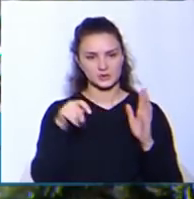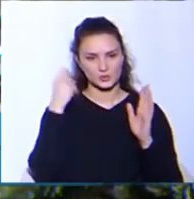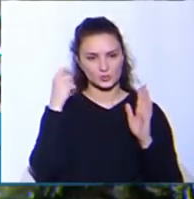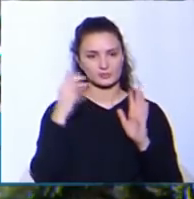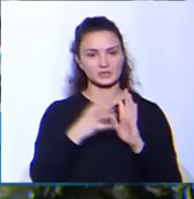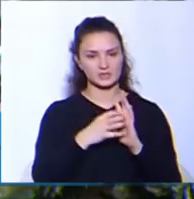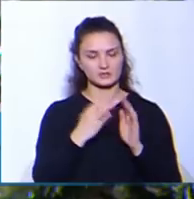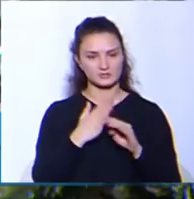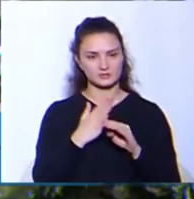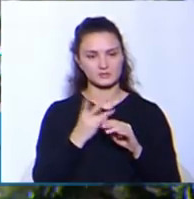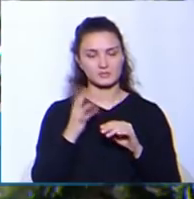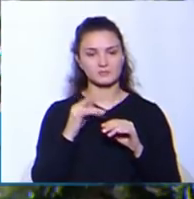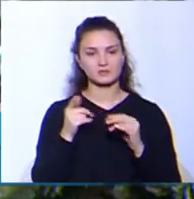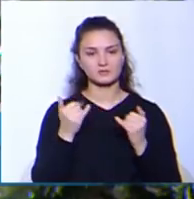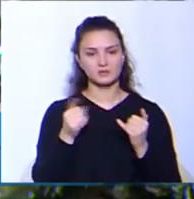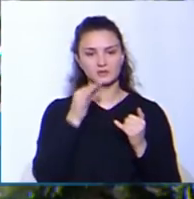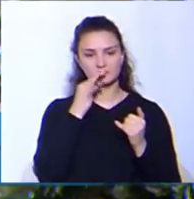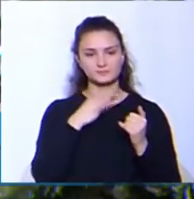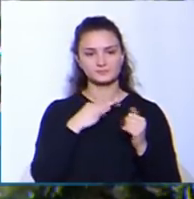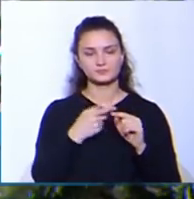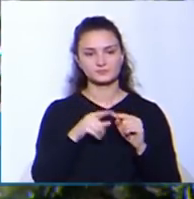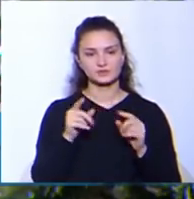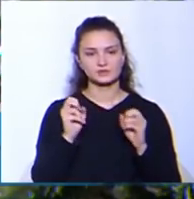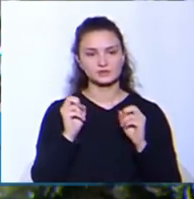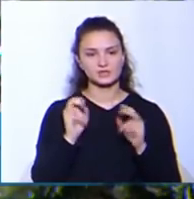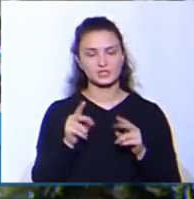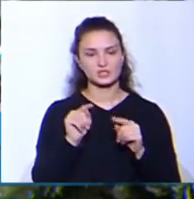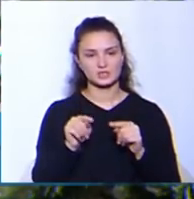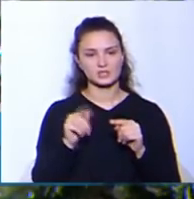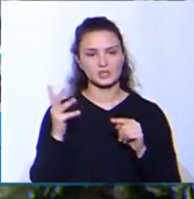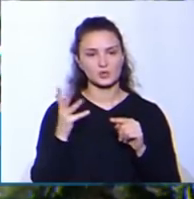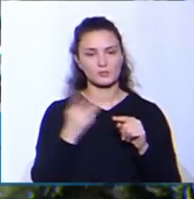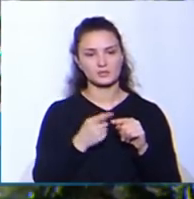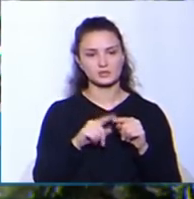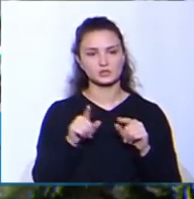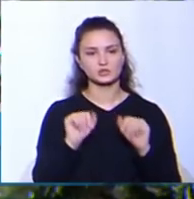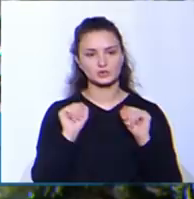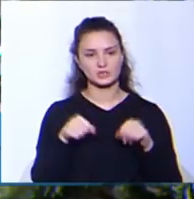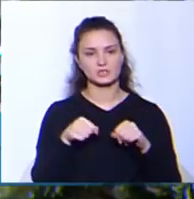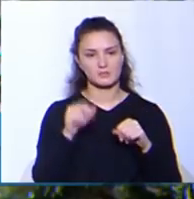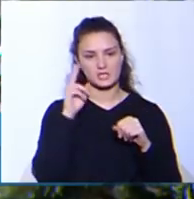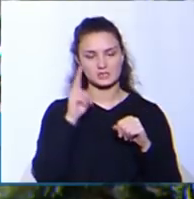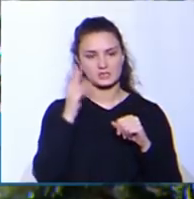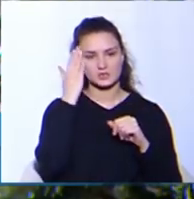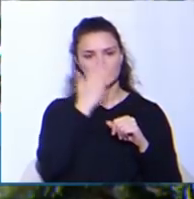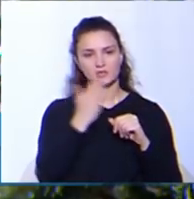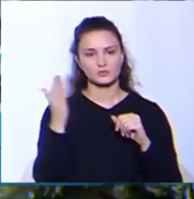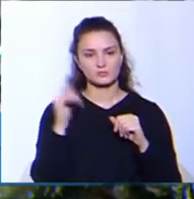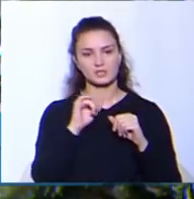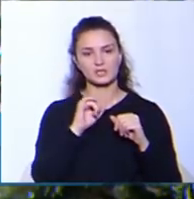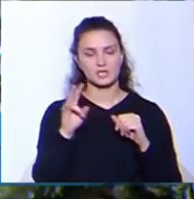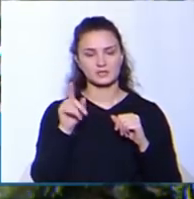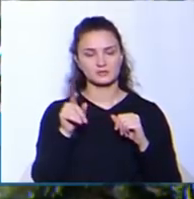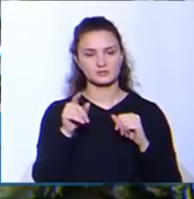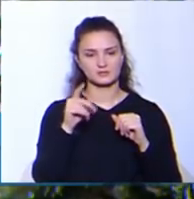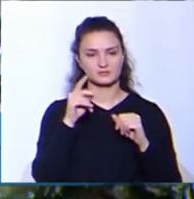იქცა. მაგრამ თქვენ ახლა გვითხარით იმ საშიშ ტენდენციაზე, რომელიც შეიძლება არ იცი საზოგადოებამ, ან